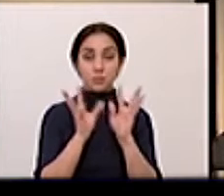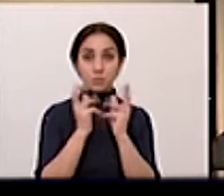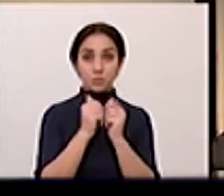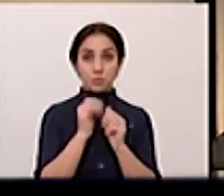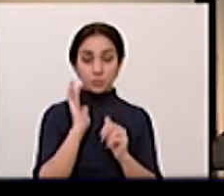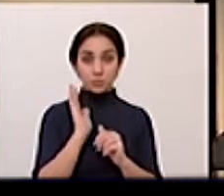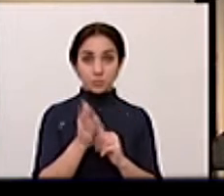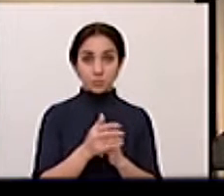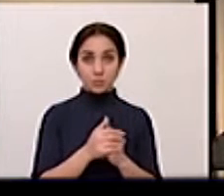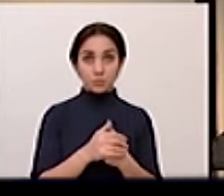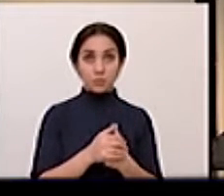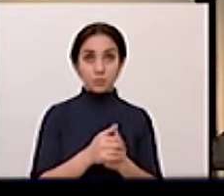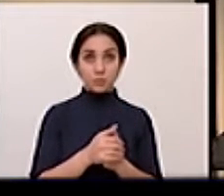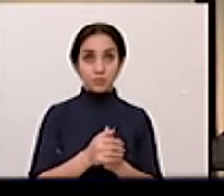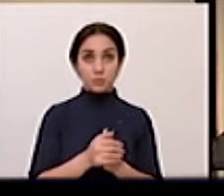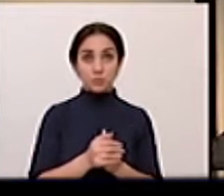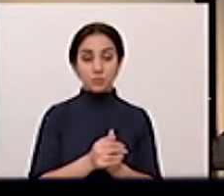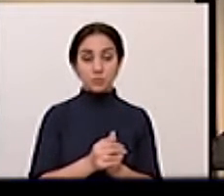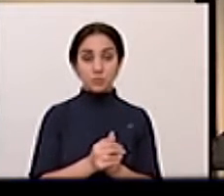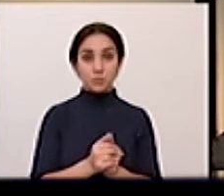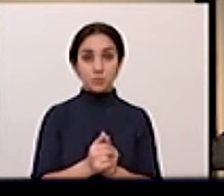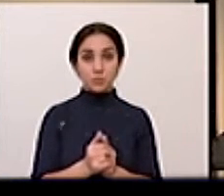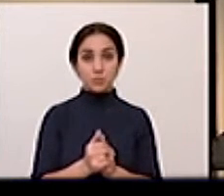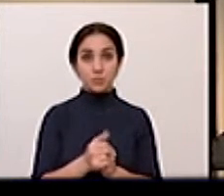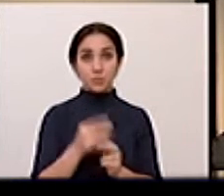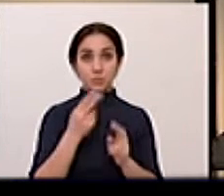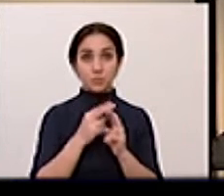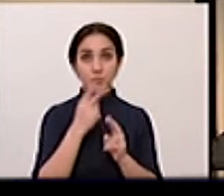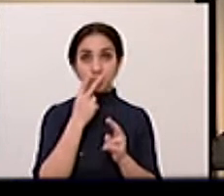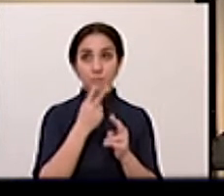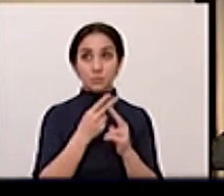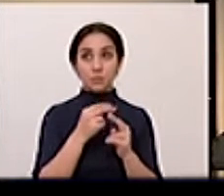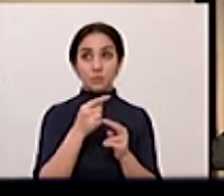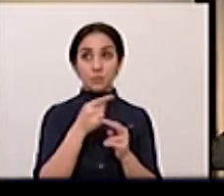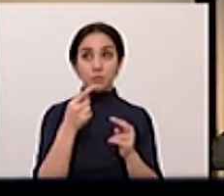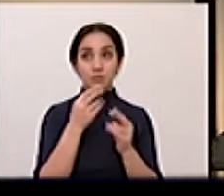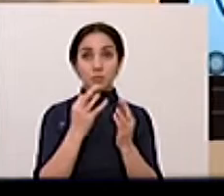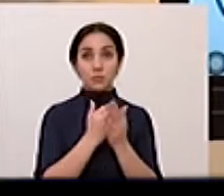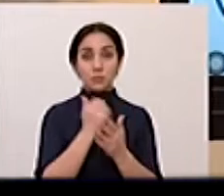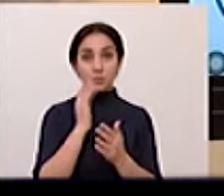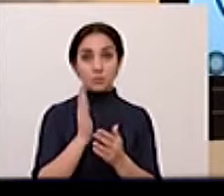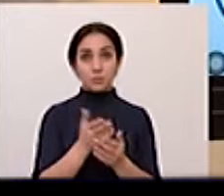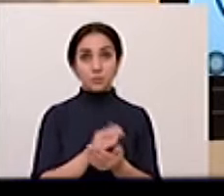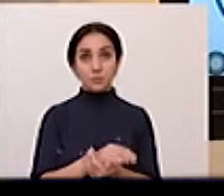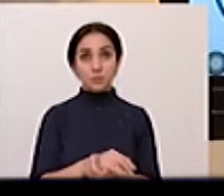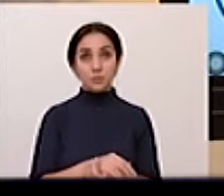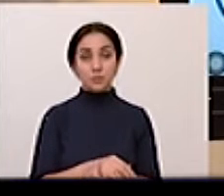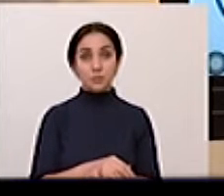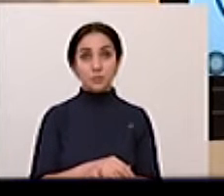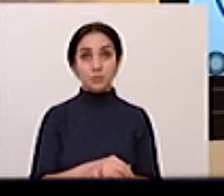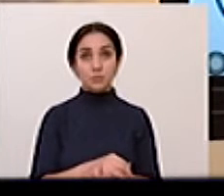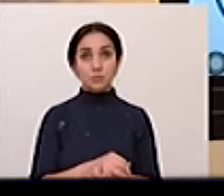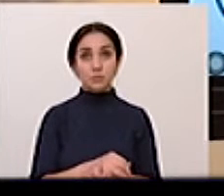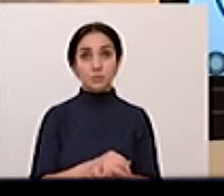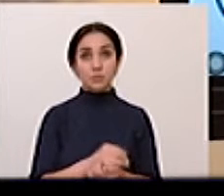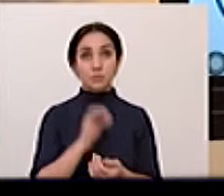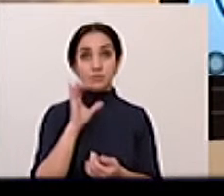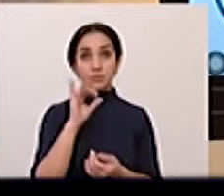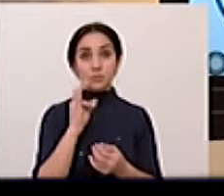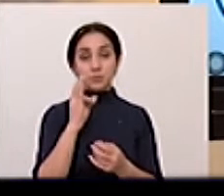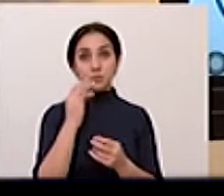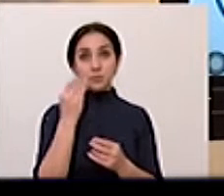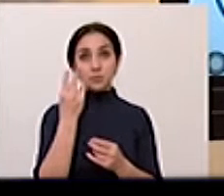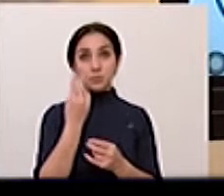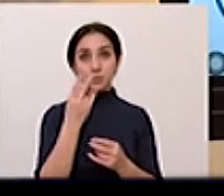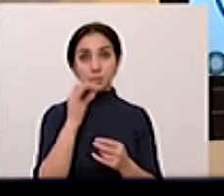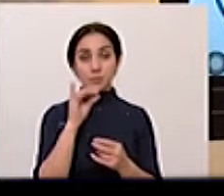hisoblaydigan bo'lsak, ushbu ko'rinishda ayirma hosil bo'ladi. So'ng sinus 2 pi